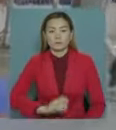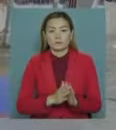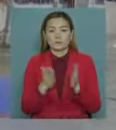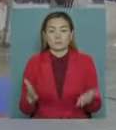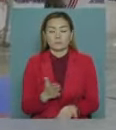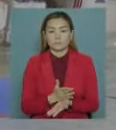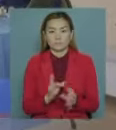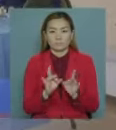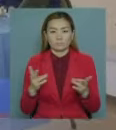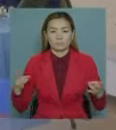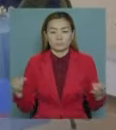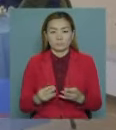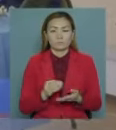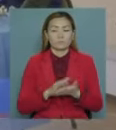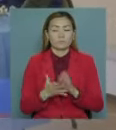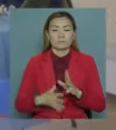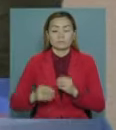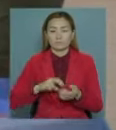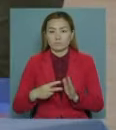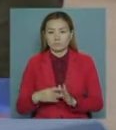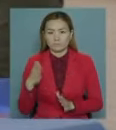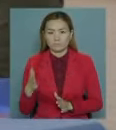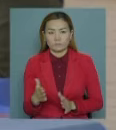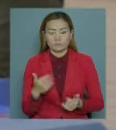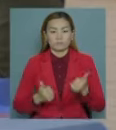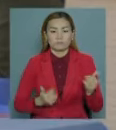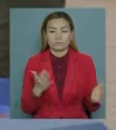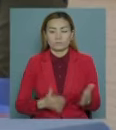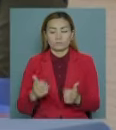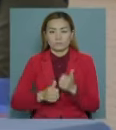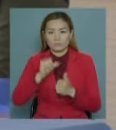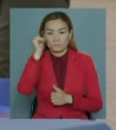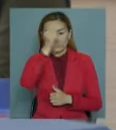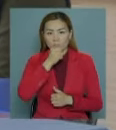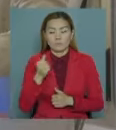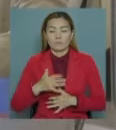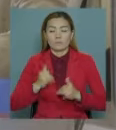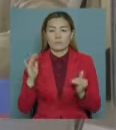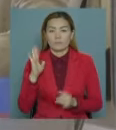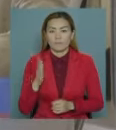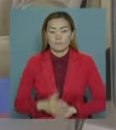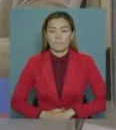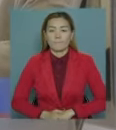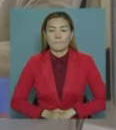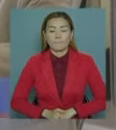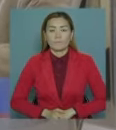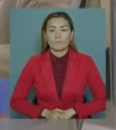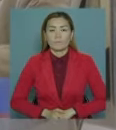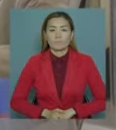дипломы. Стоит отметить, что организатор планирует проводить этот турнир ежегодно и более в широком масштабе.